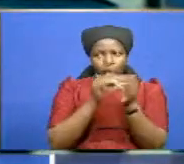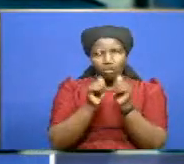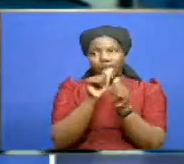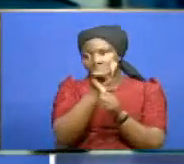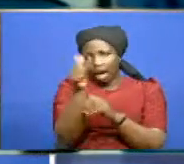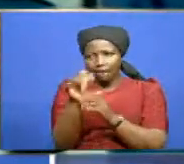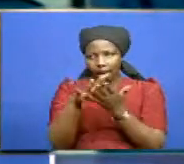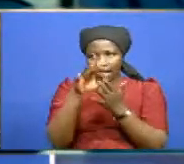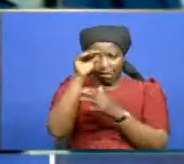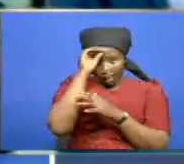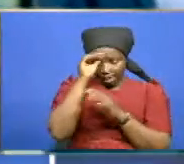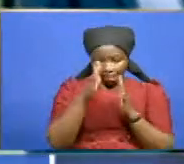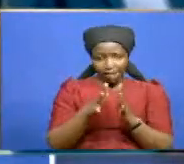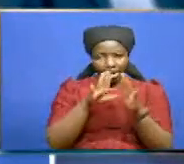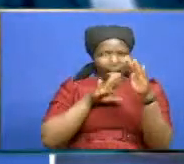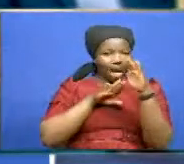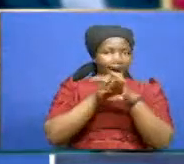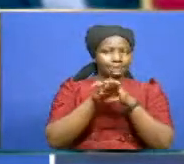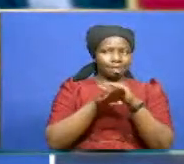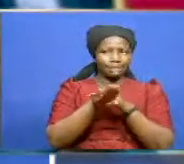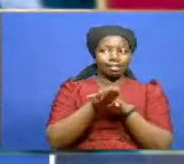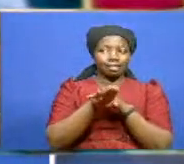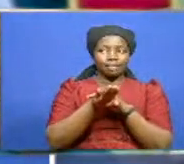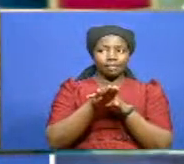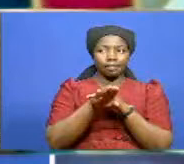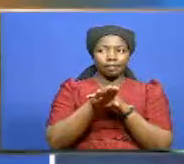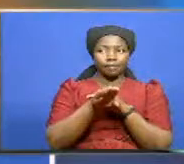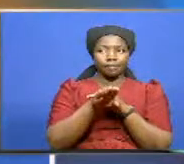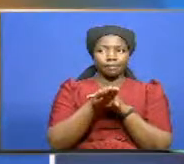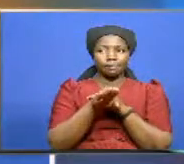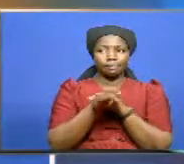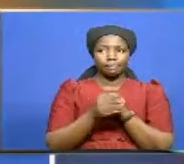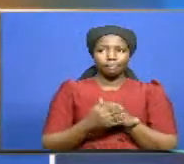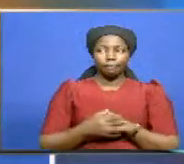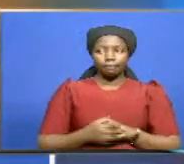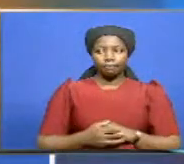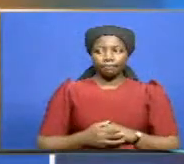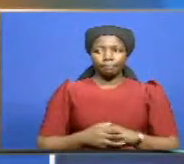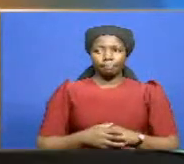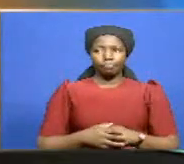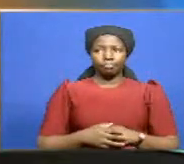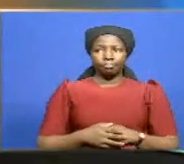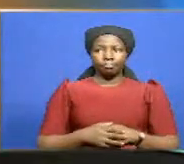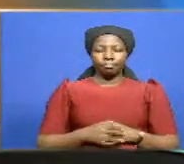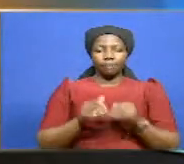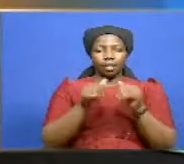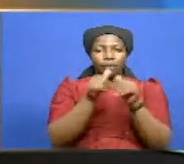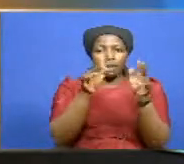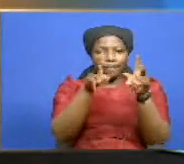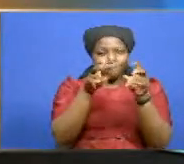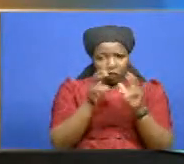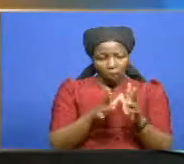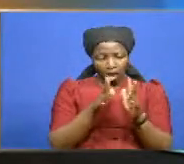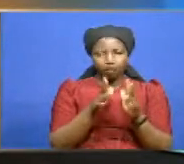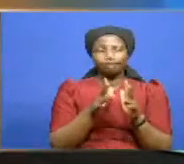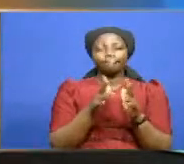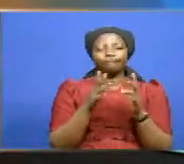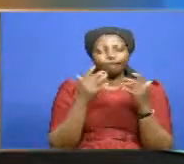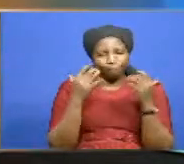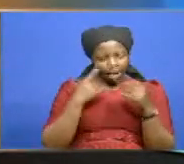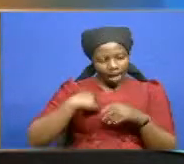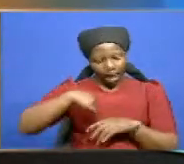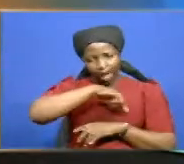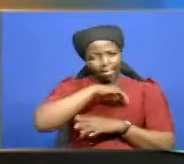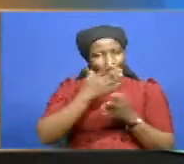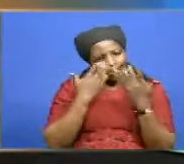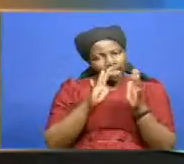accessing. Na mtazamaji, na kwa taarifa hiyo ndipo tunakamilisha awamu